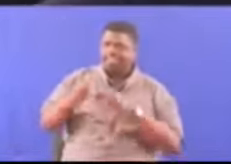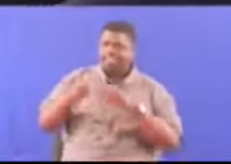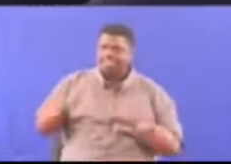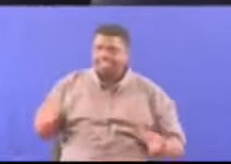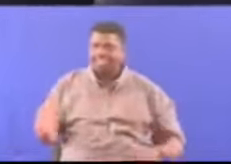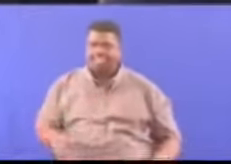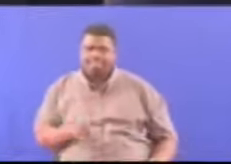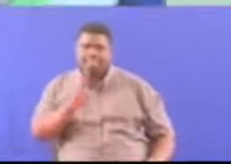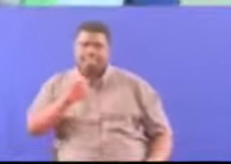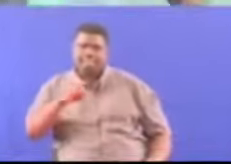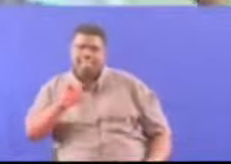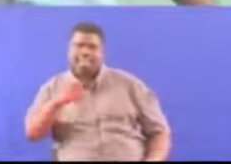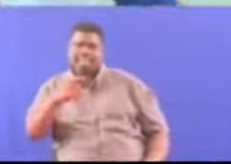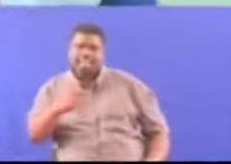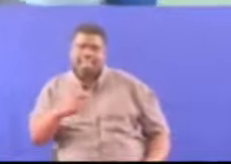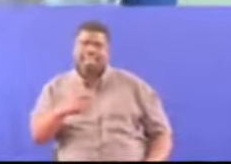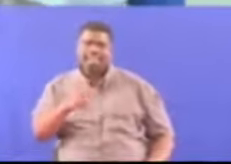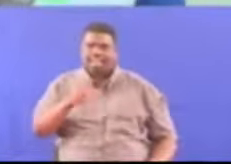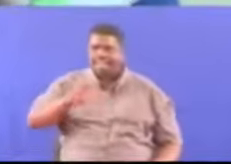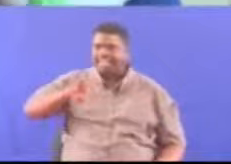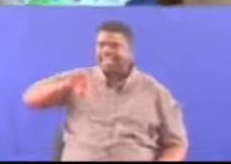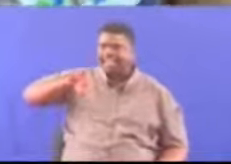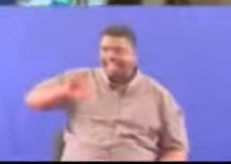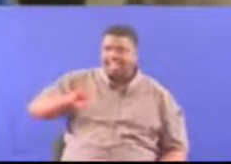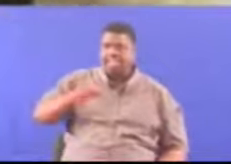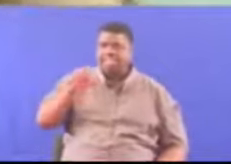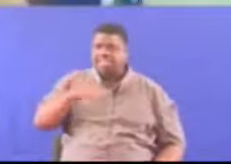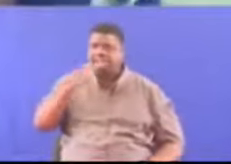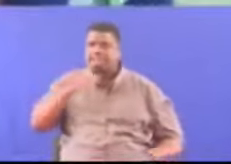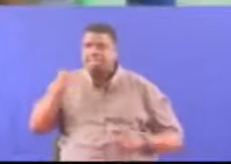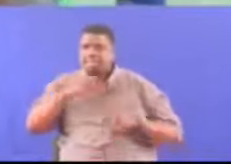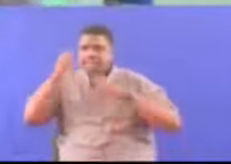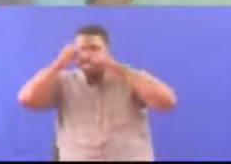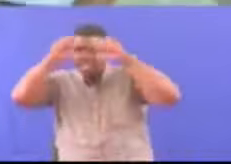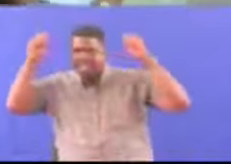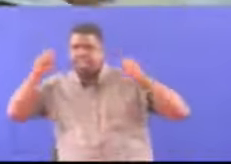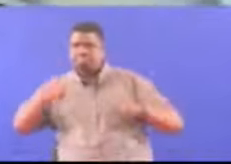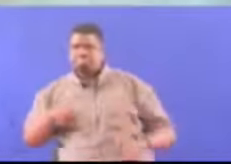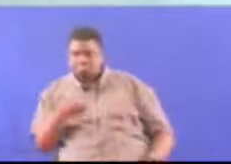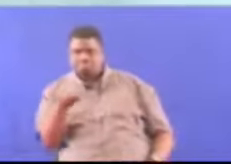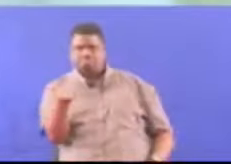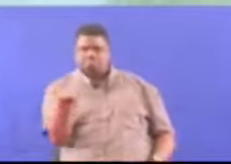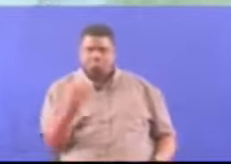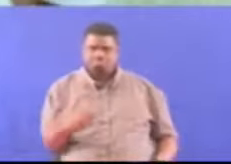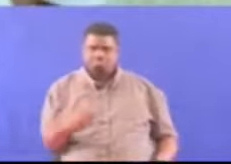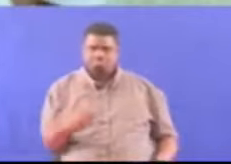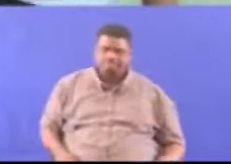Mbaga kiala Kiala nunwe Kiala nunwe